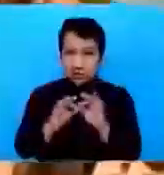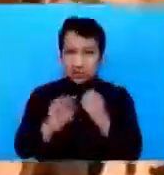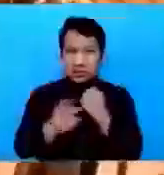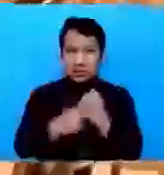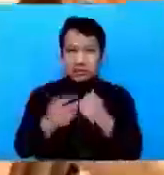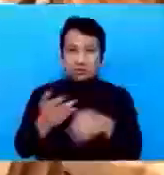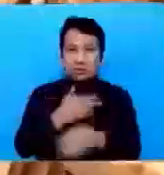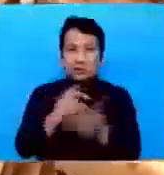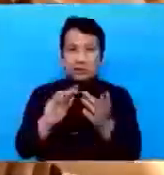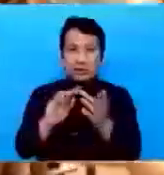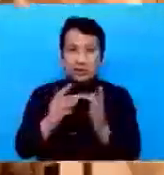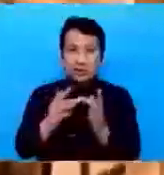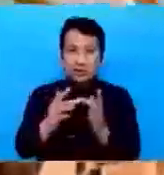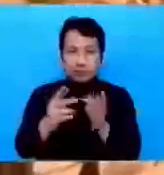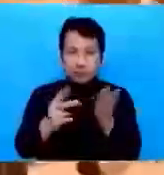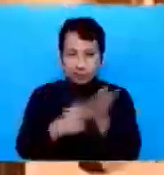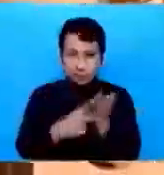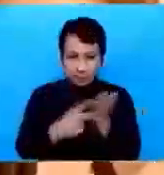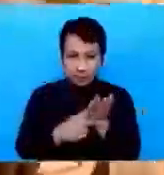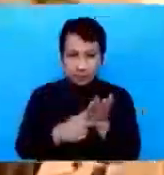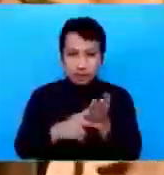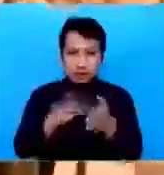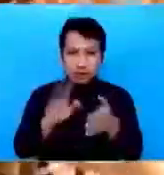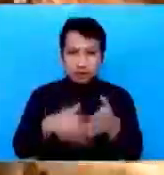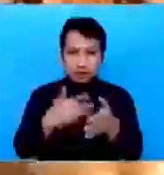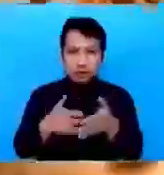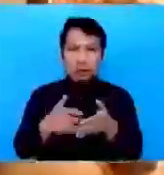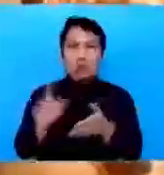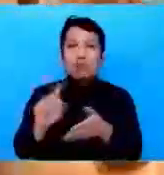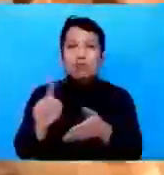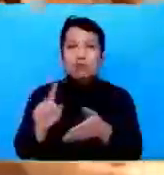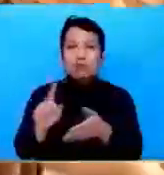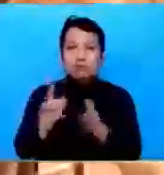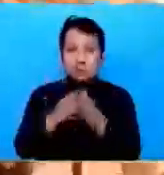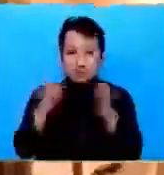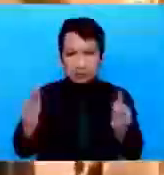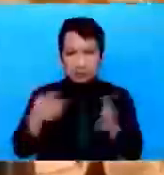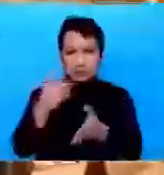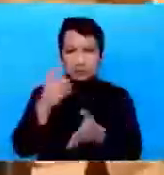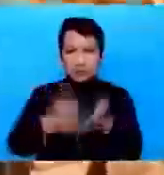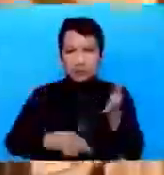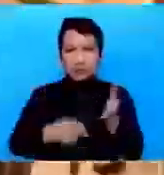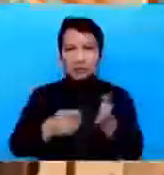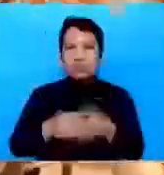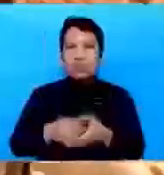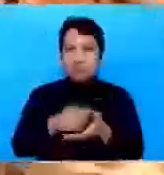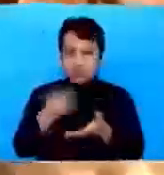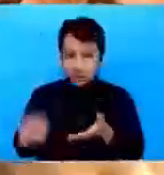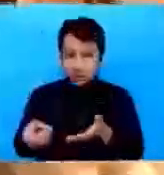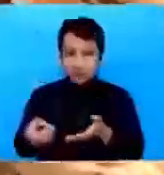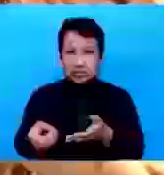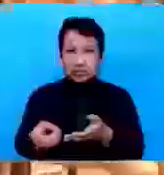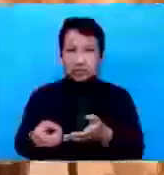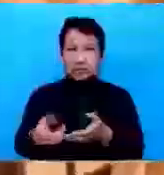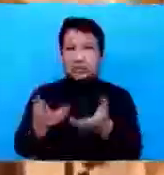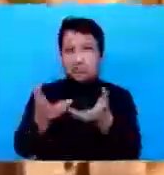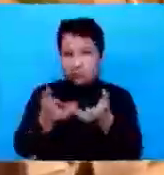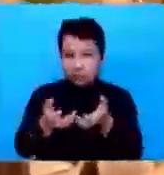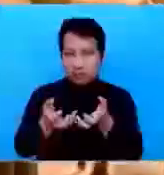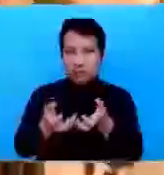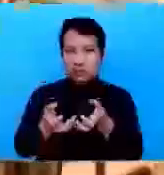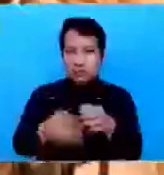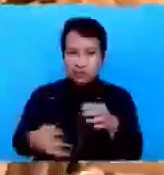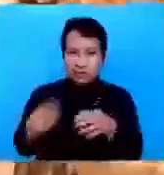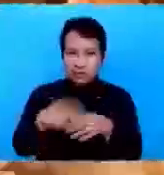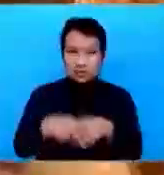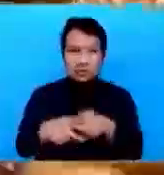o bumili ng mga tickets online para maka-avail ng malalaking discount. At sa mga lulong na lulong sa mga rides, kung gusto nyo